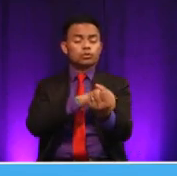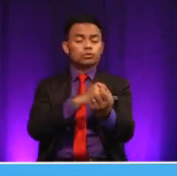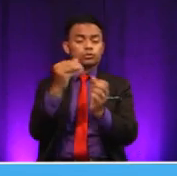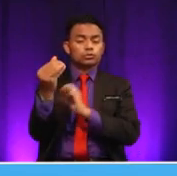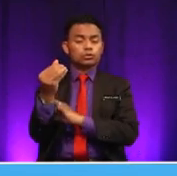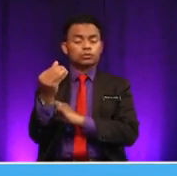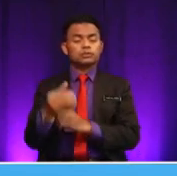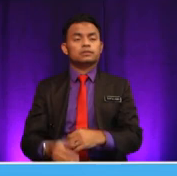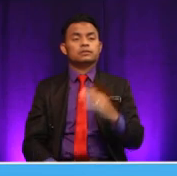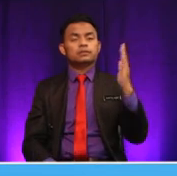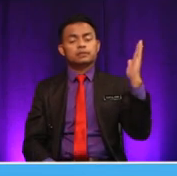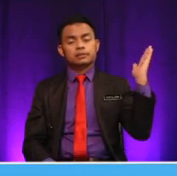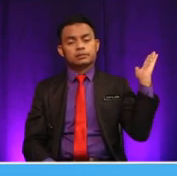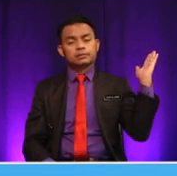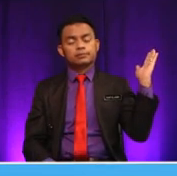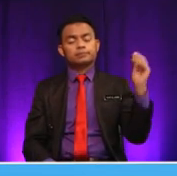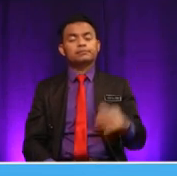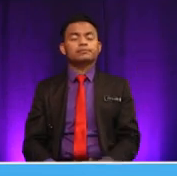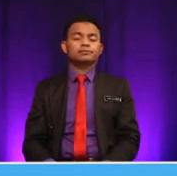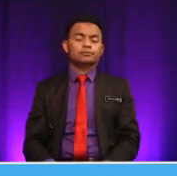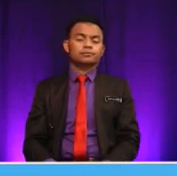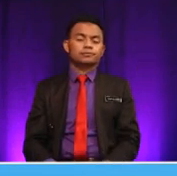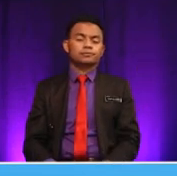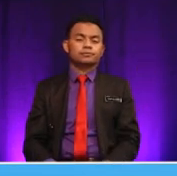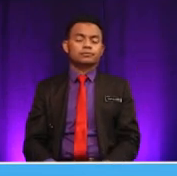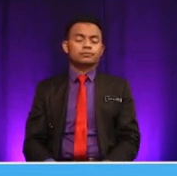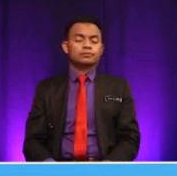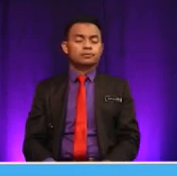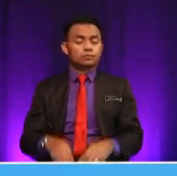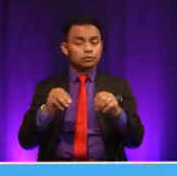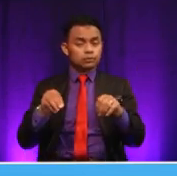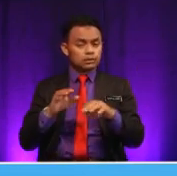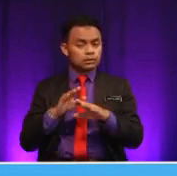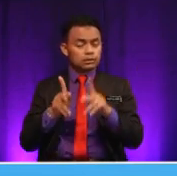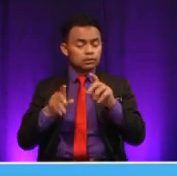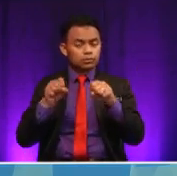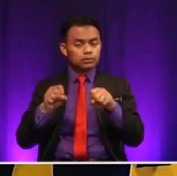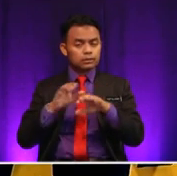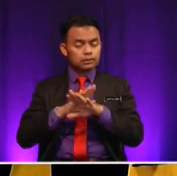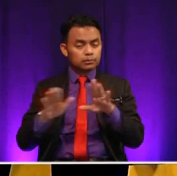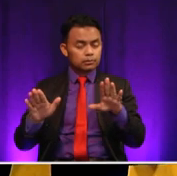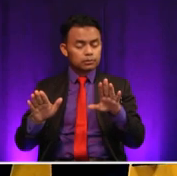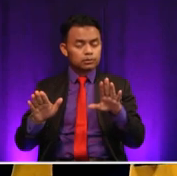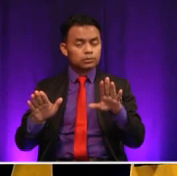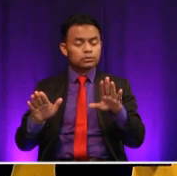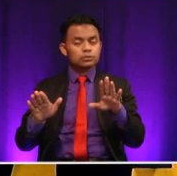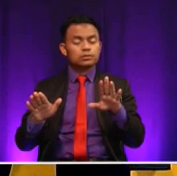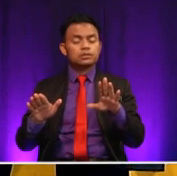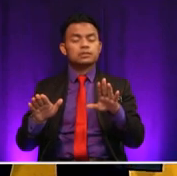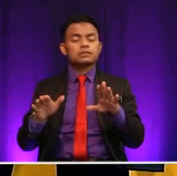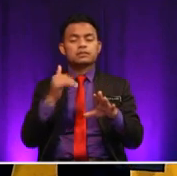handsprings dan gastroke jadi belajar Kalau boleh jangan salah ejaanlah oke misalnya ejaan tak dapat